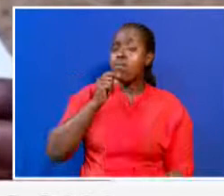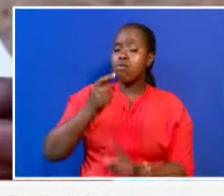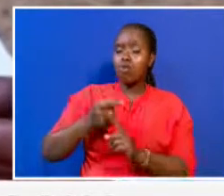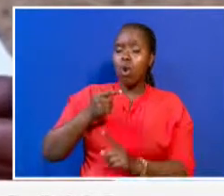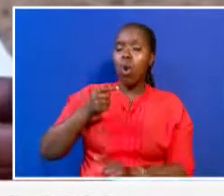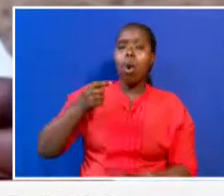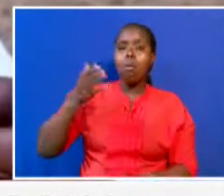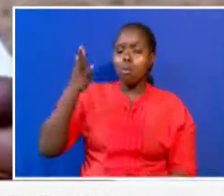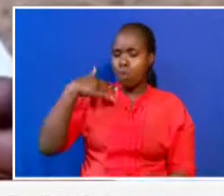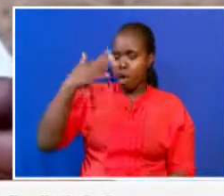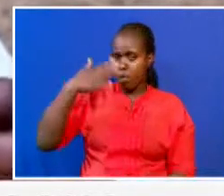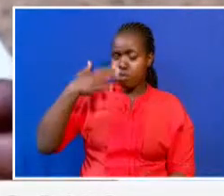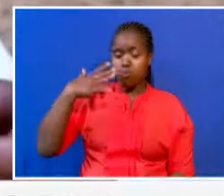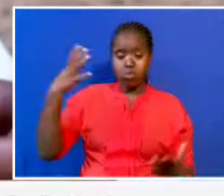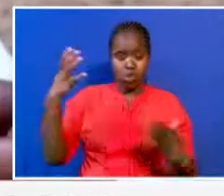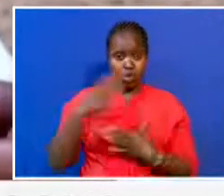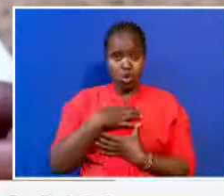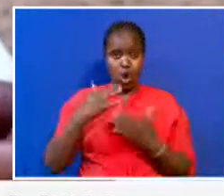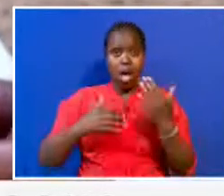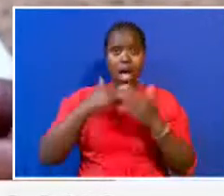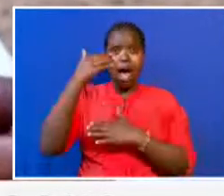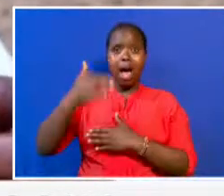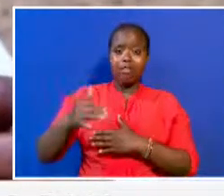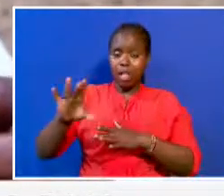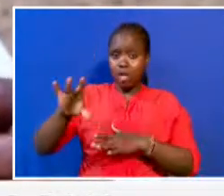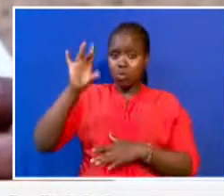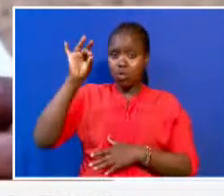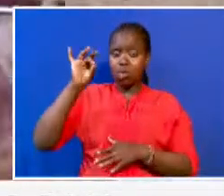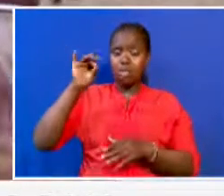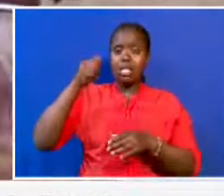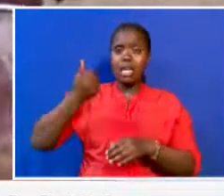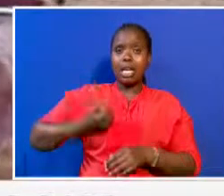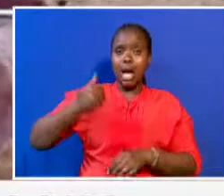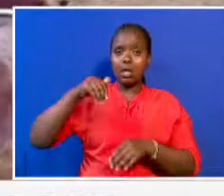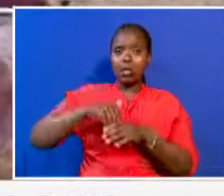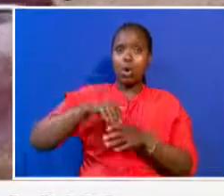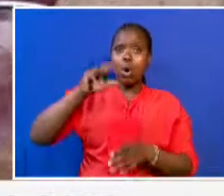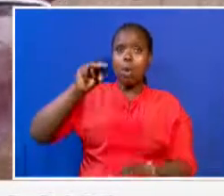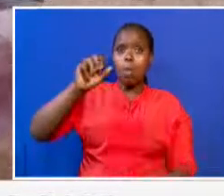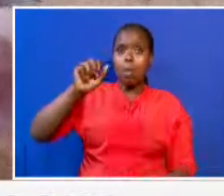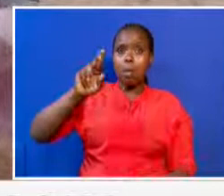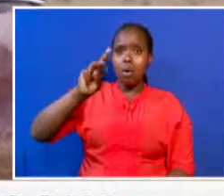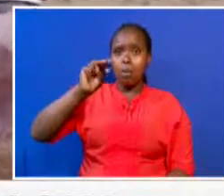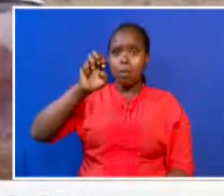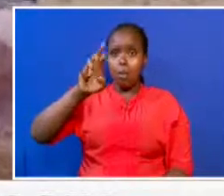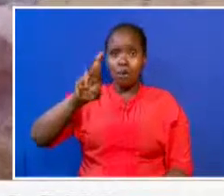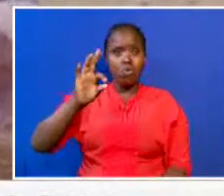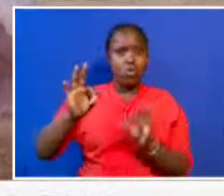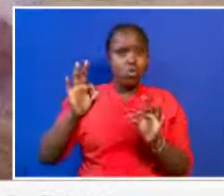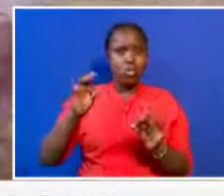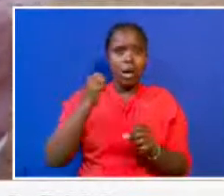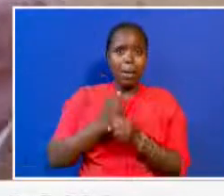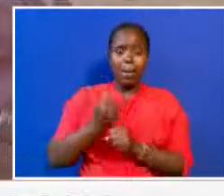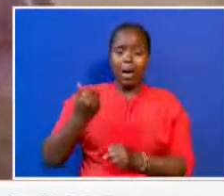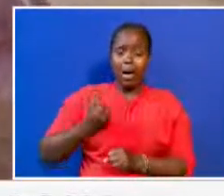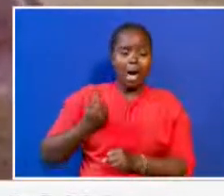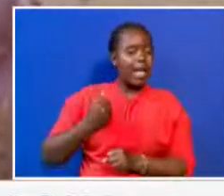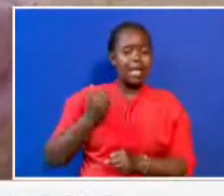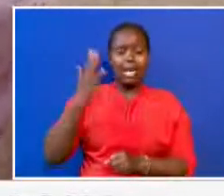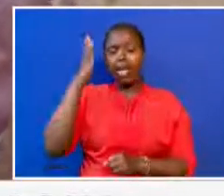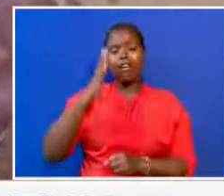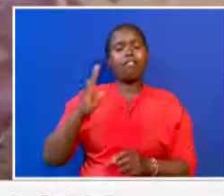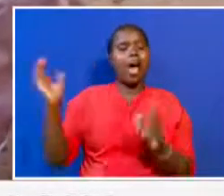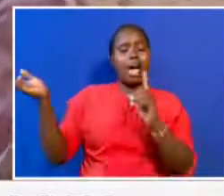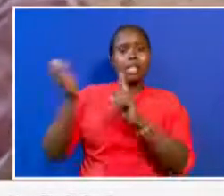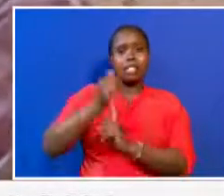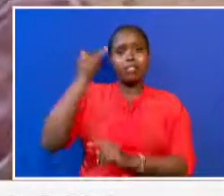Webuye Magharibi amepigwa na butua baada ya kuteuliwa kwa shule ya wasichana ya Monmore, jambo ambalo limemwacha akihofia kutoafikia ndoto